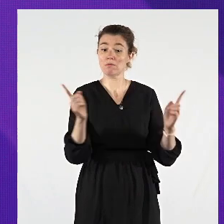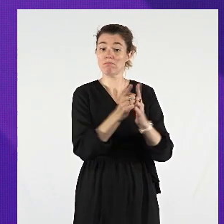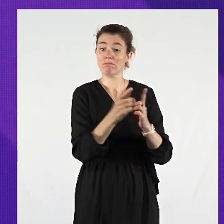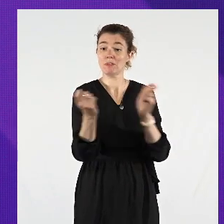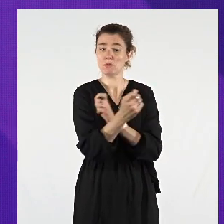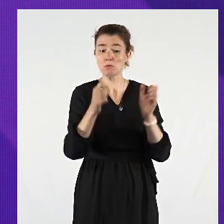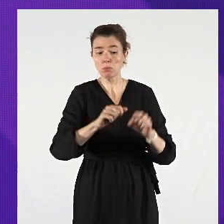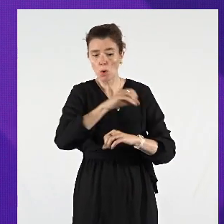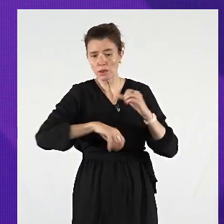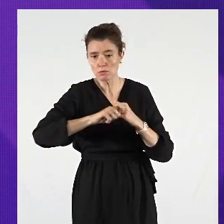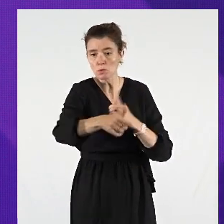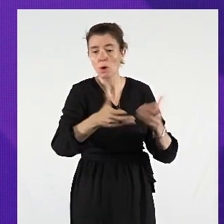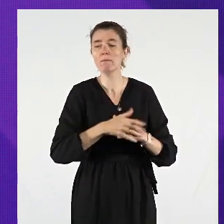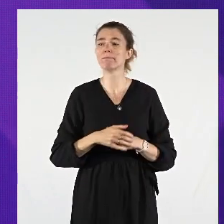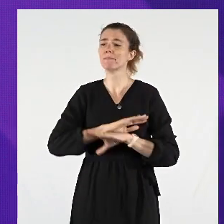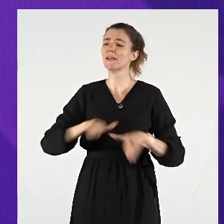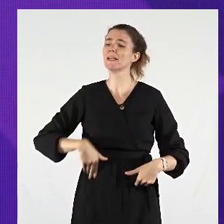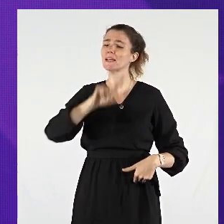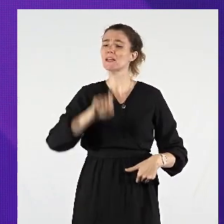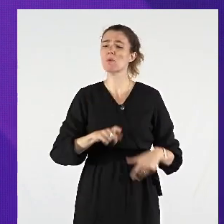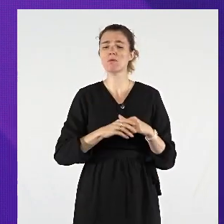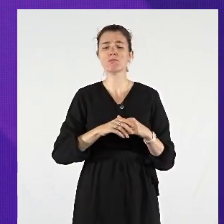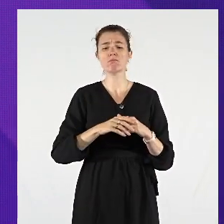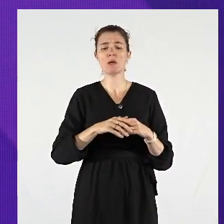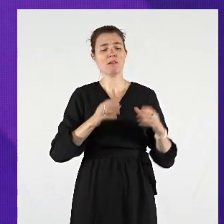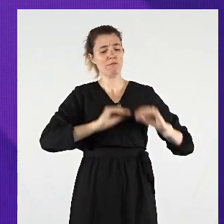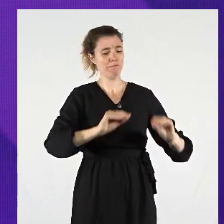comment bien former quand on n'a pas les plannings pour?